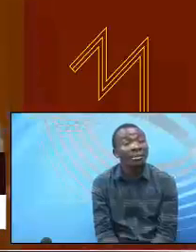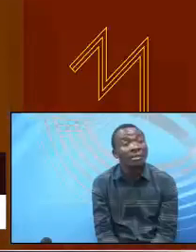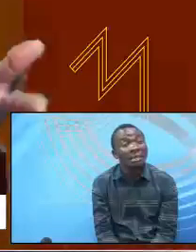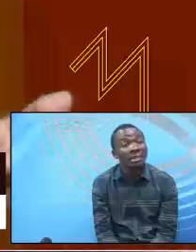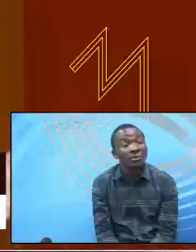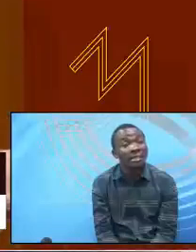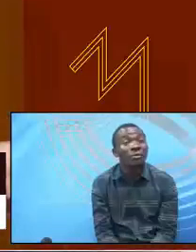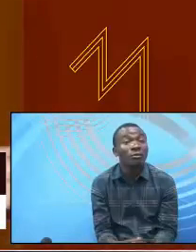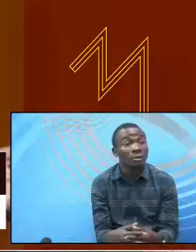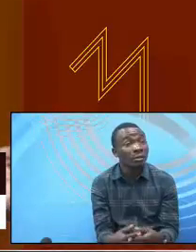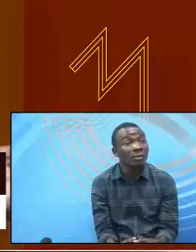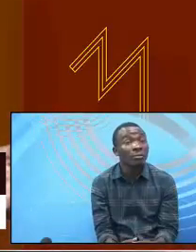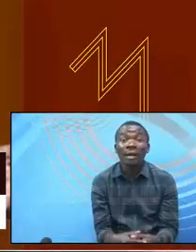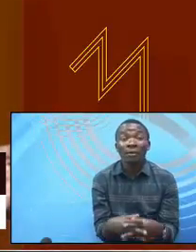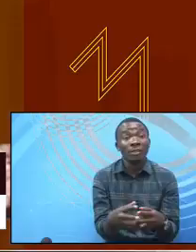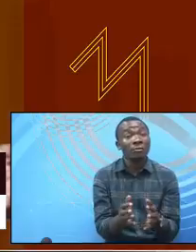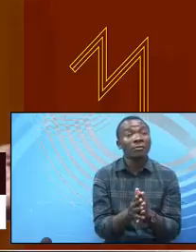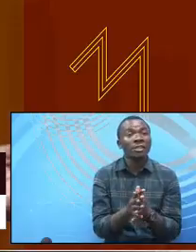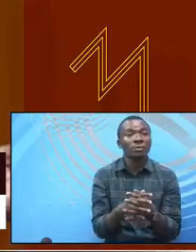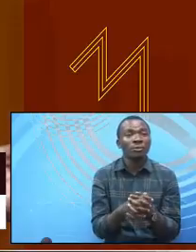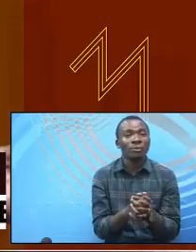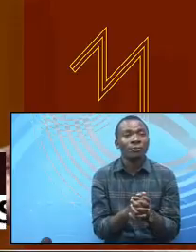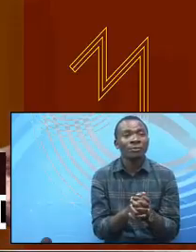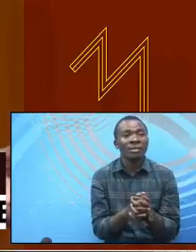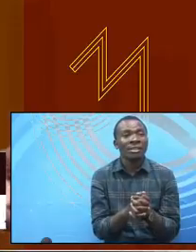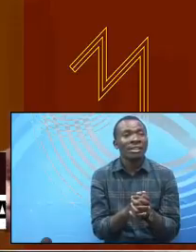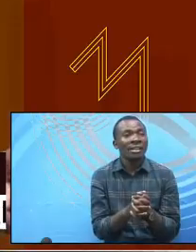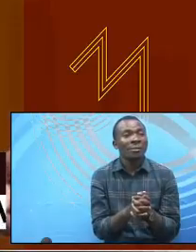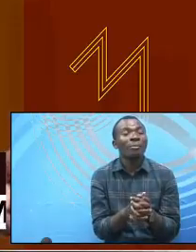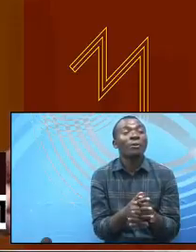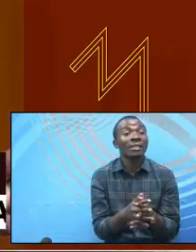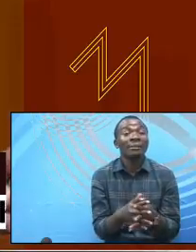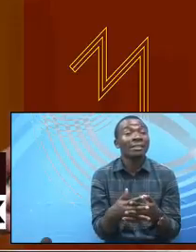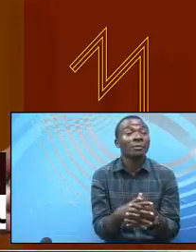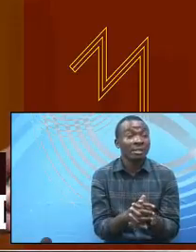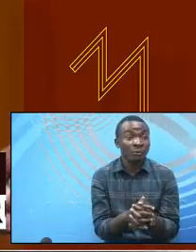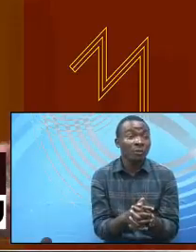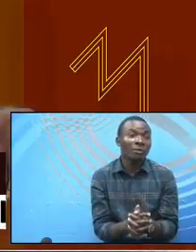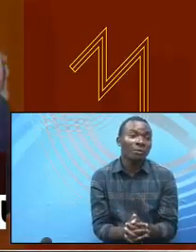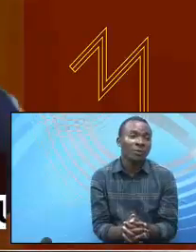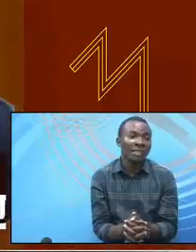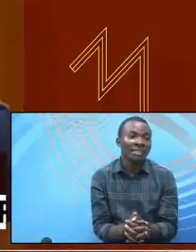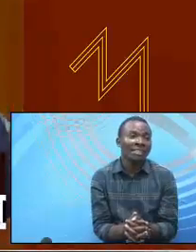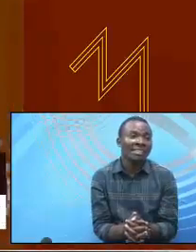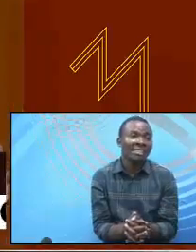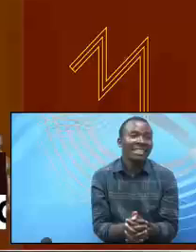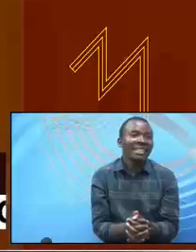iyo ibanza kuba zikumva ubusobanuro bakagombye kumva icyo umuntu bamuhoye ntibahite bamushyira mu modoka ngo